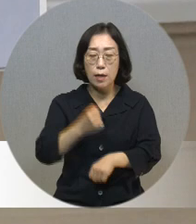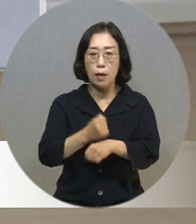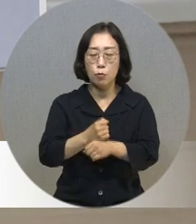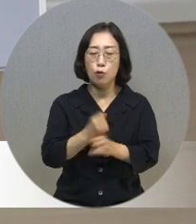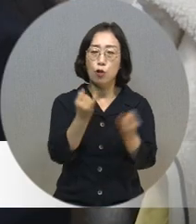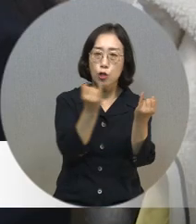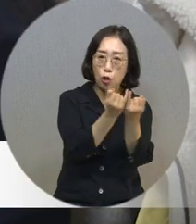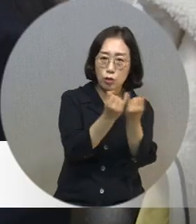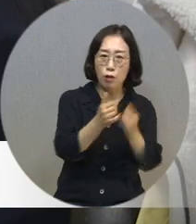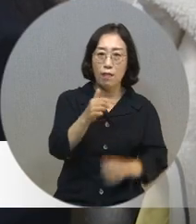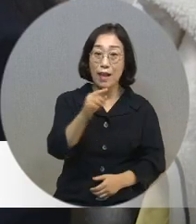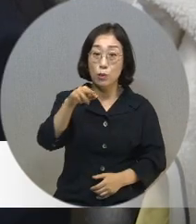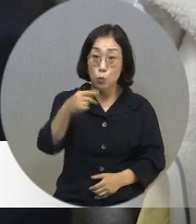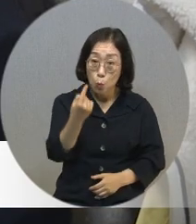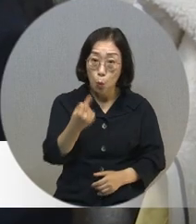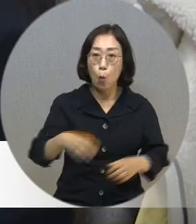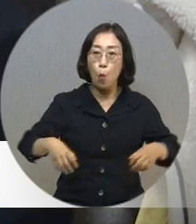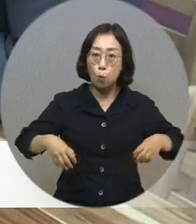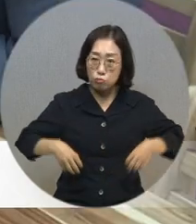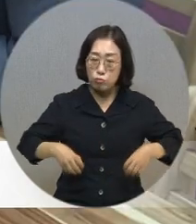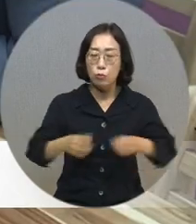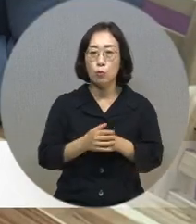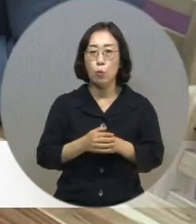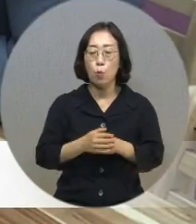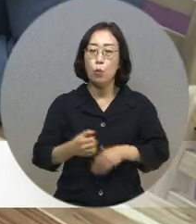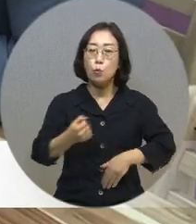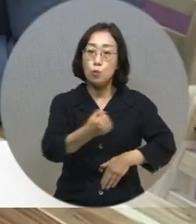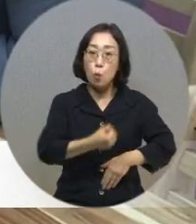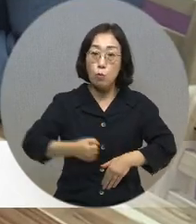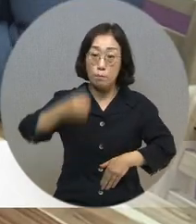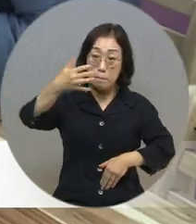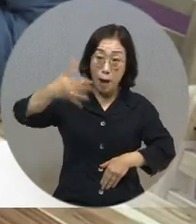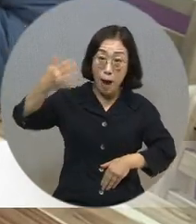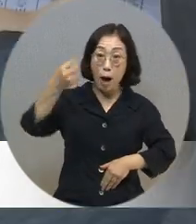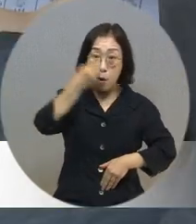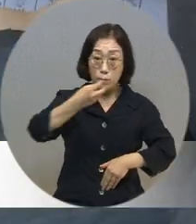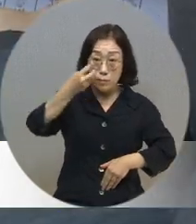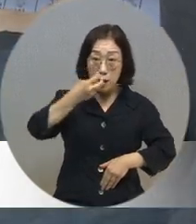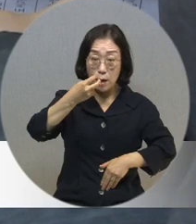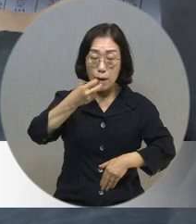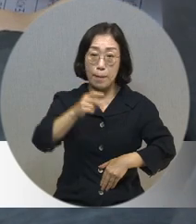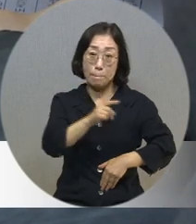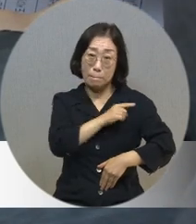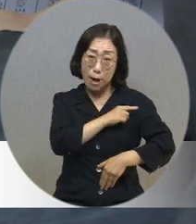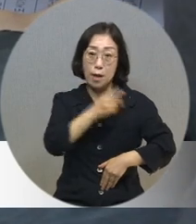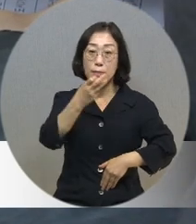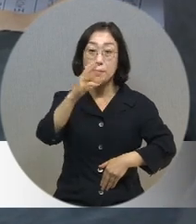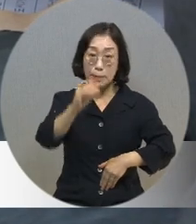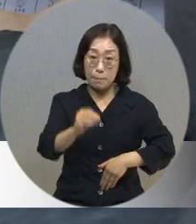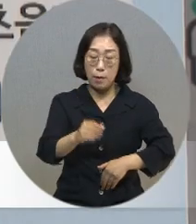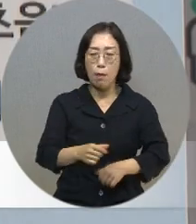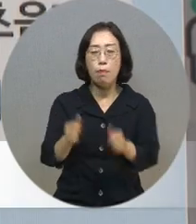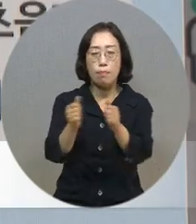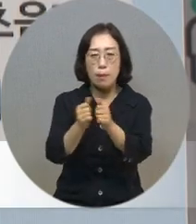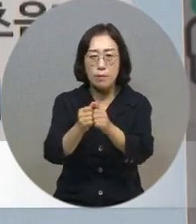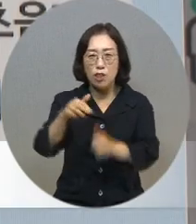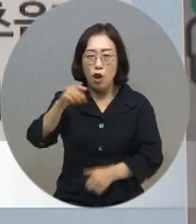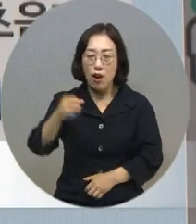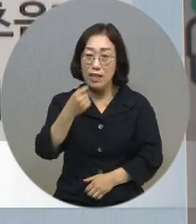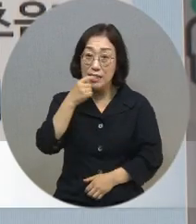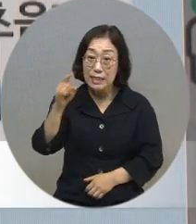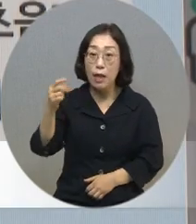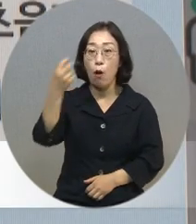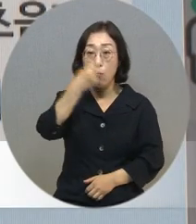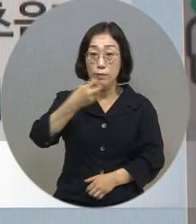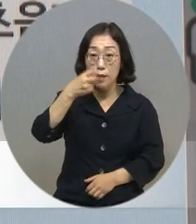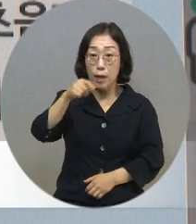여성은 난소기능 검사 및 부인과 초음파 검사 등을 위한 검사비를 최대 13만 원까지 남성은 정액 검사 비용을 최대